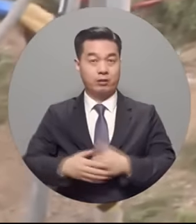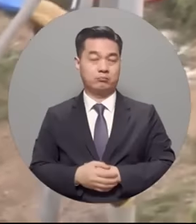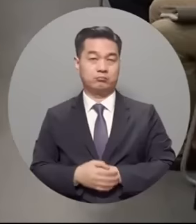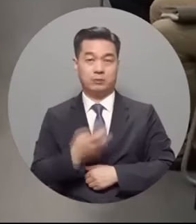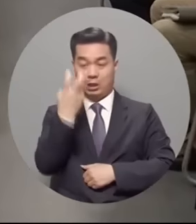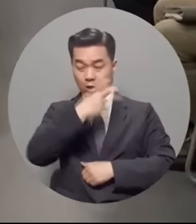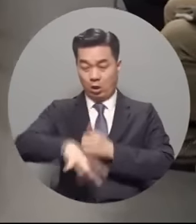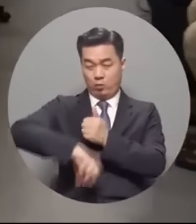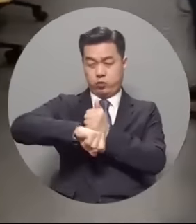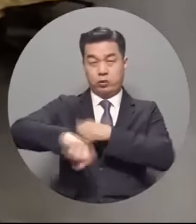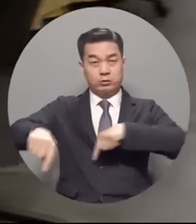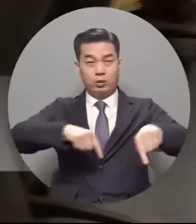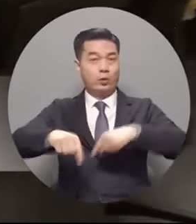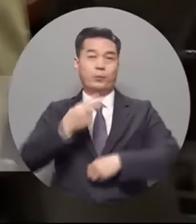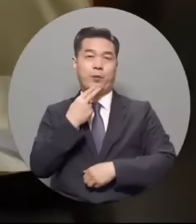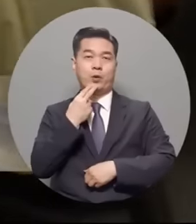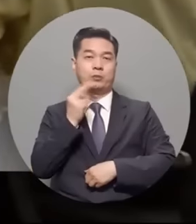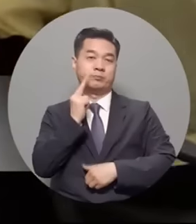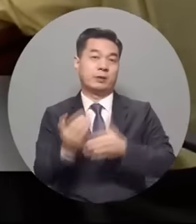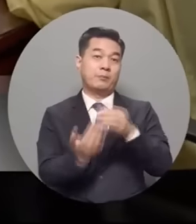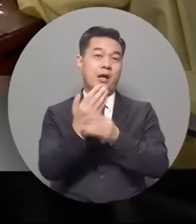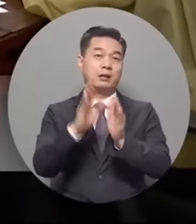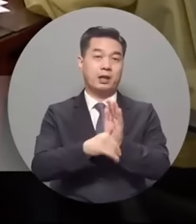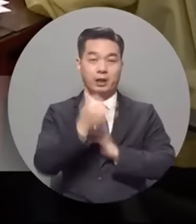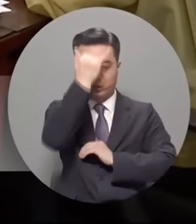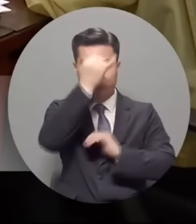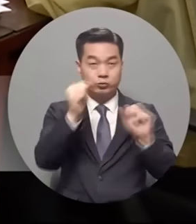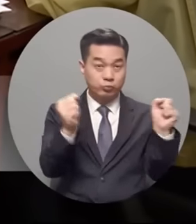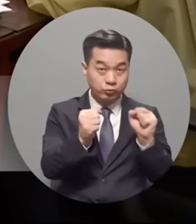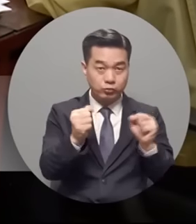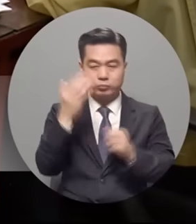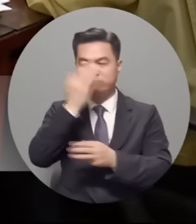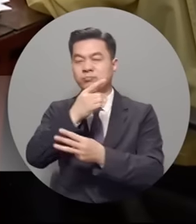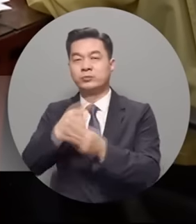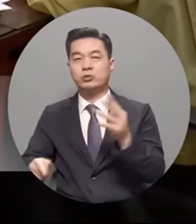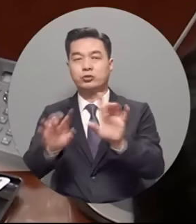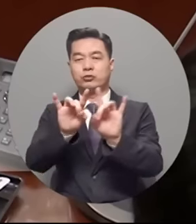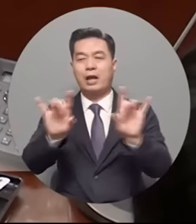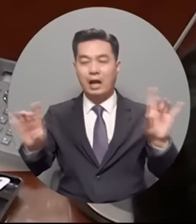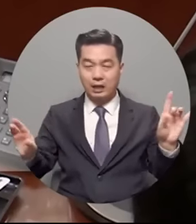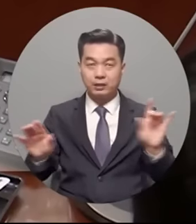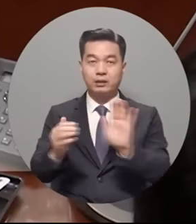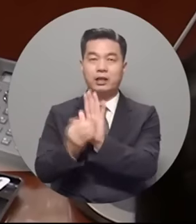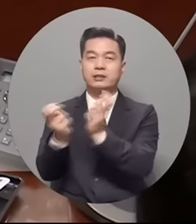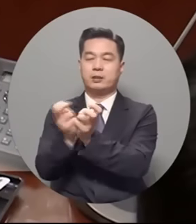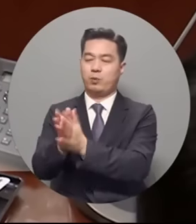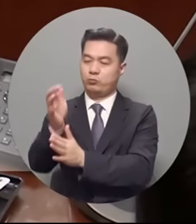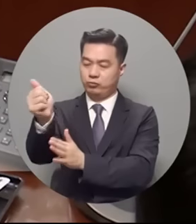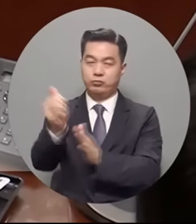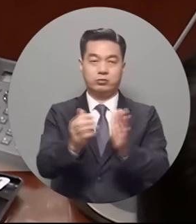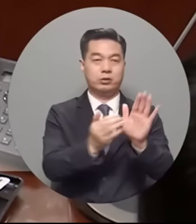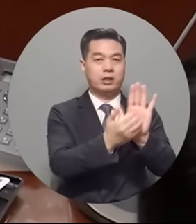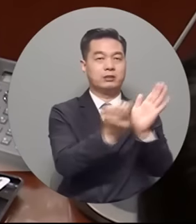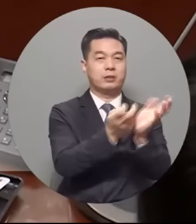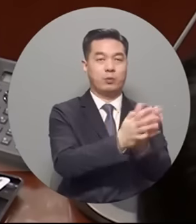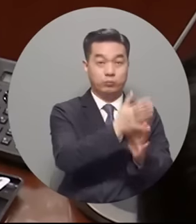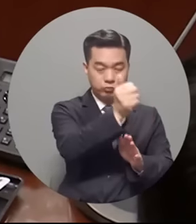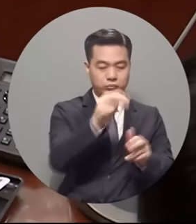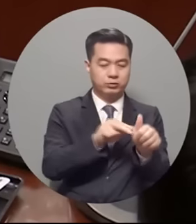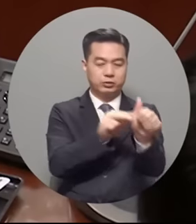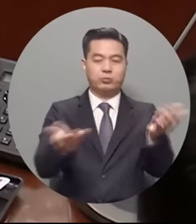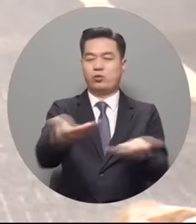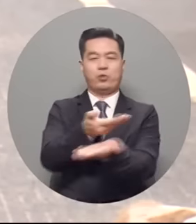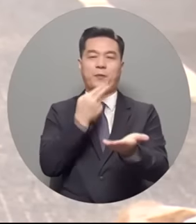없었습니다. 참사 당시 충청북도와 청주시는 각자 재난안전대책본부를 만들었지만 정보조차 공유하지 않았습니다.